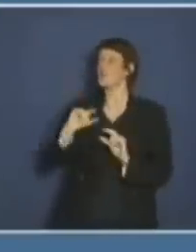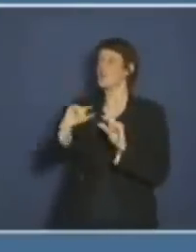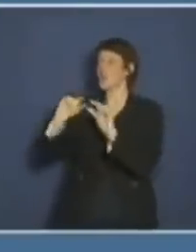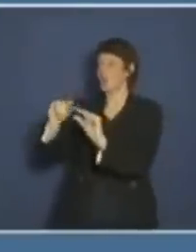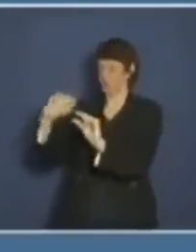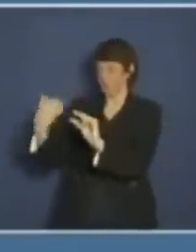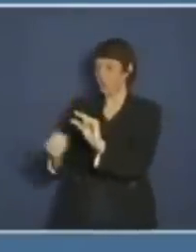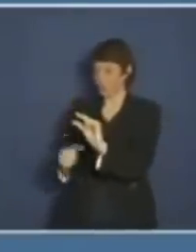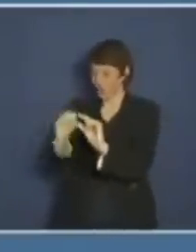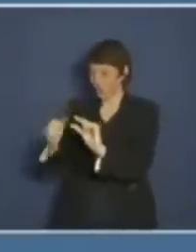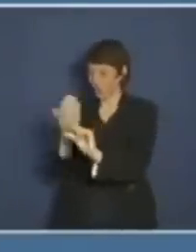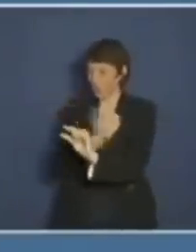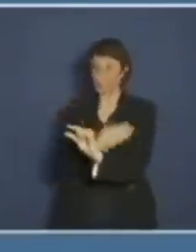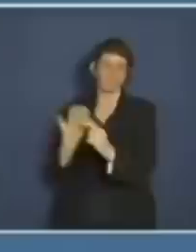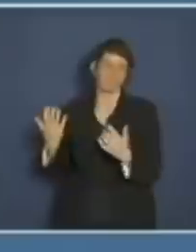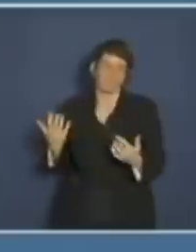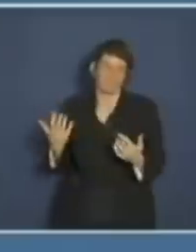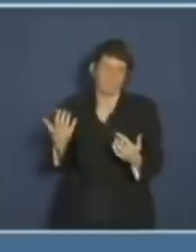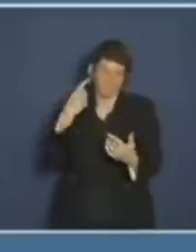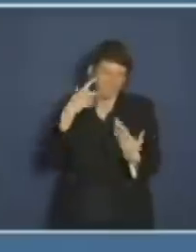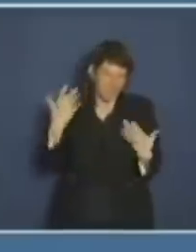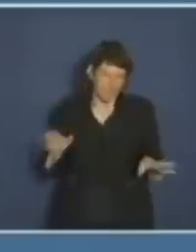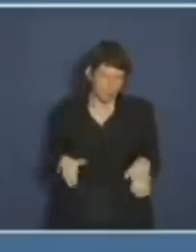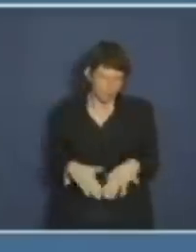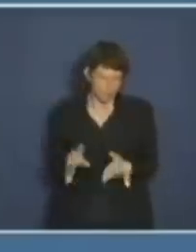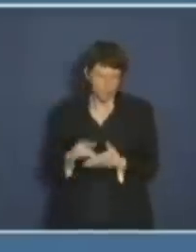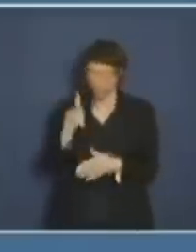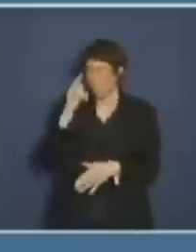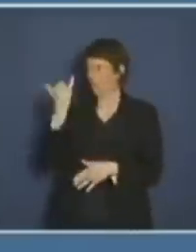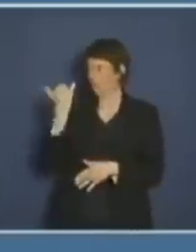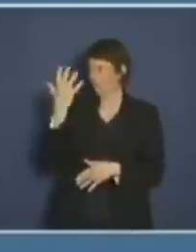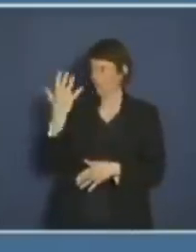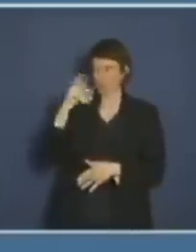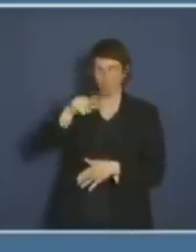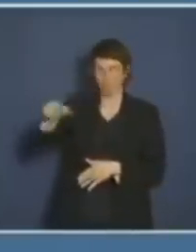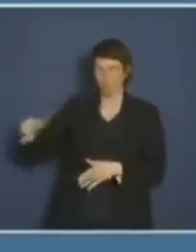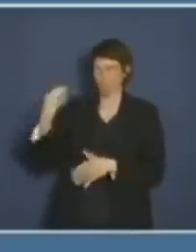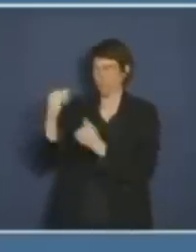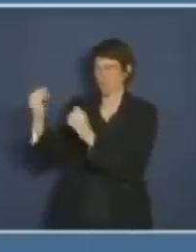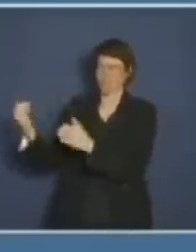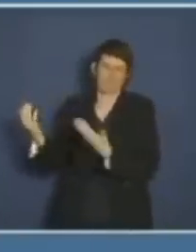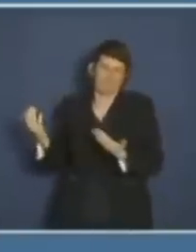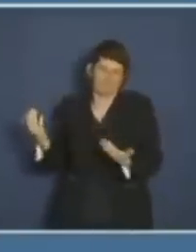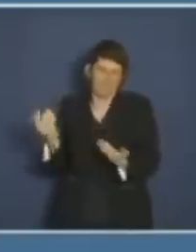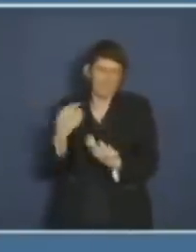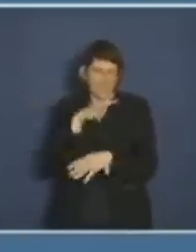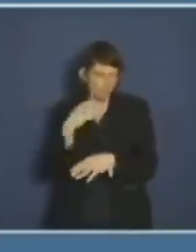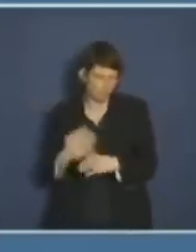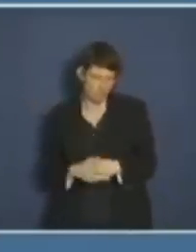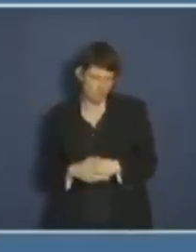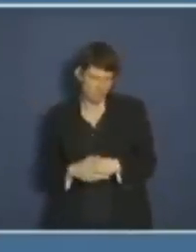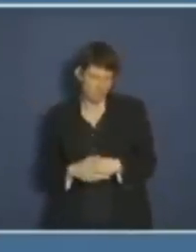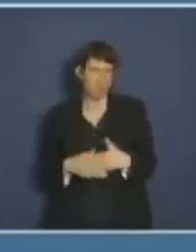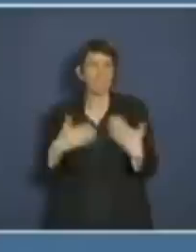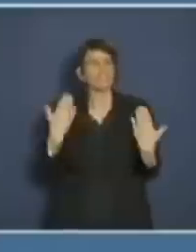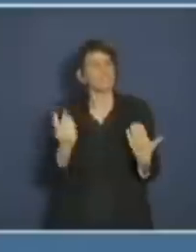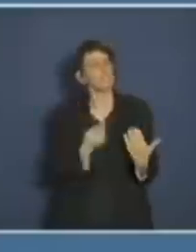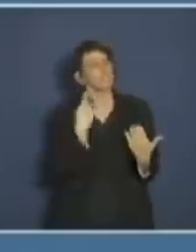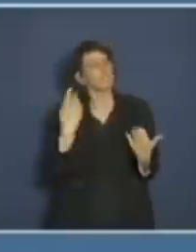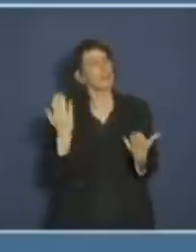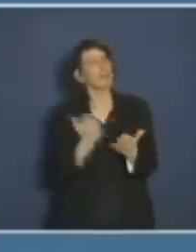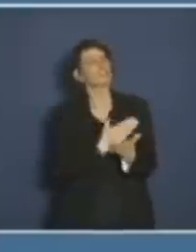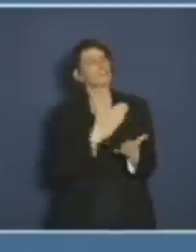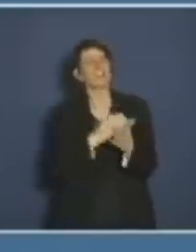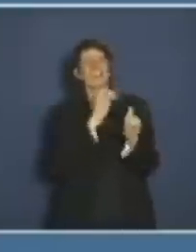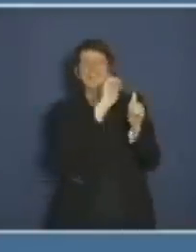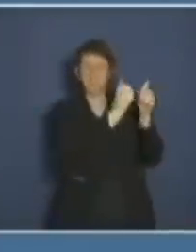dann brauchen wir nicht in die Fläche zu gehen. Wir haben aufgrund der Impfpriorisierung uns dazu entschieden, zentral zu impfen über